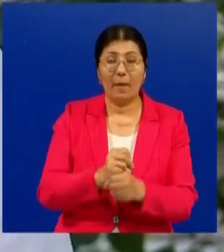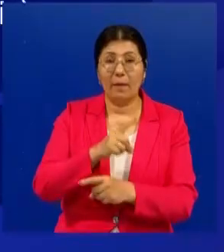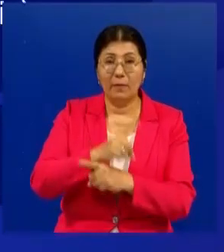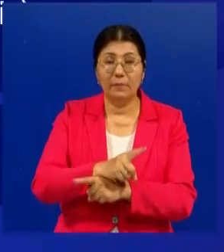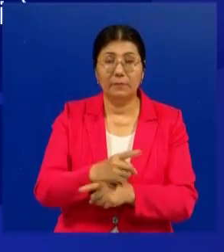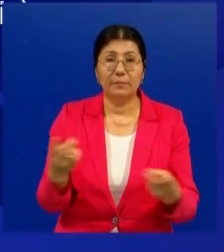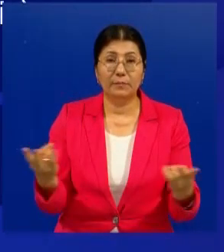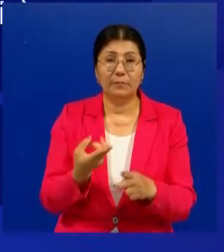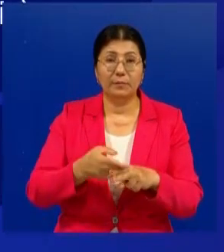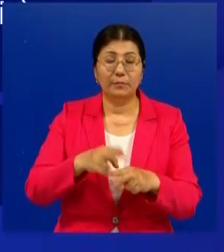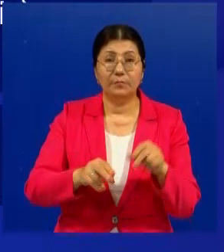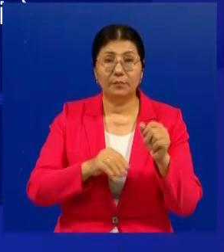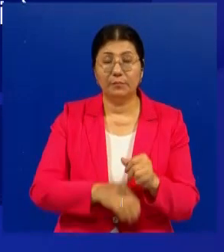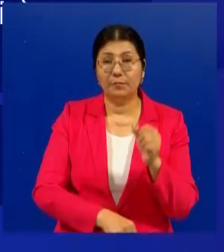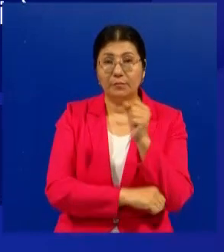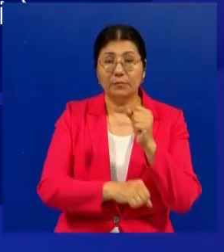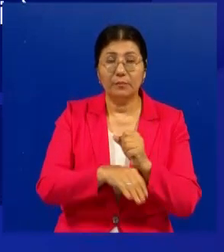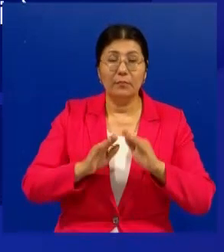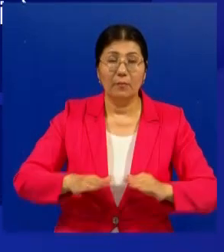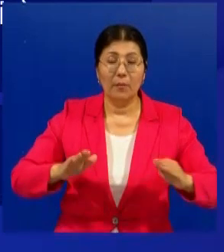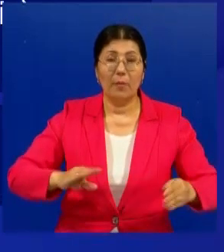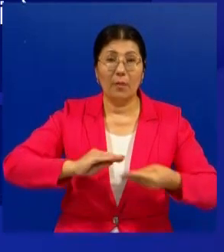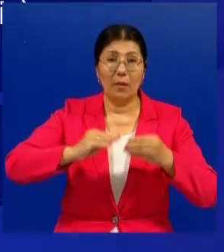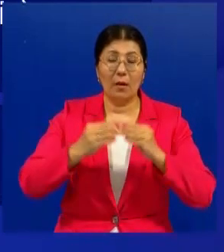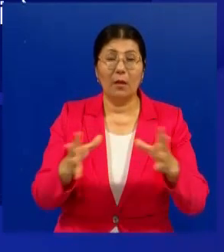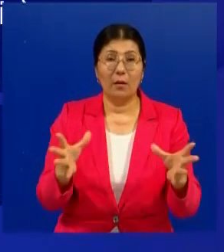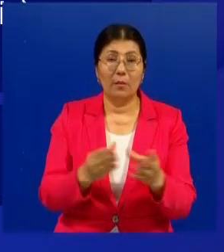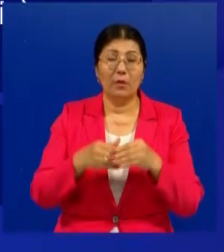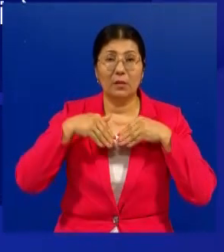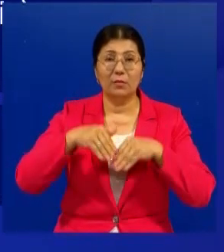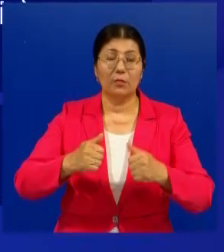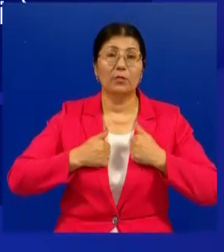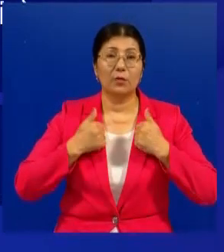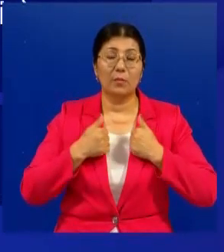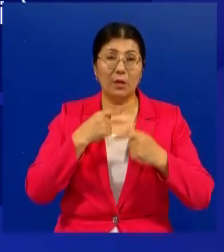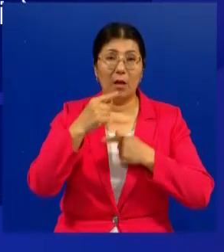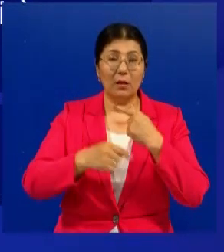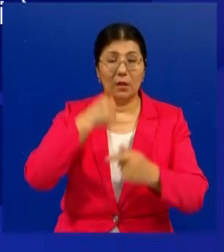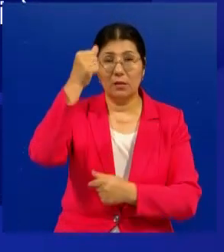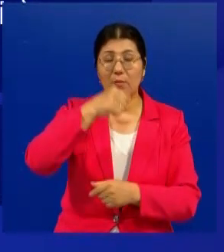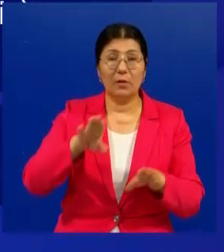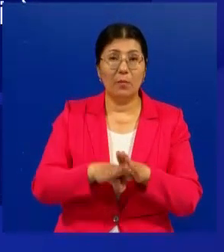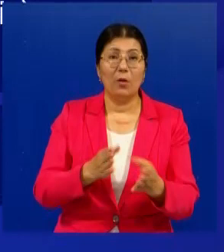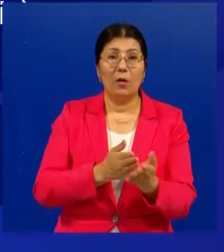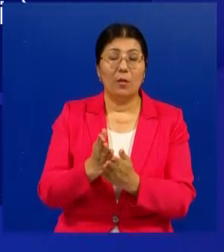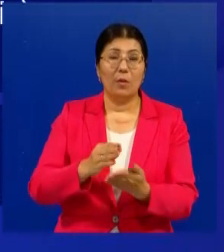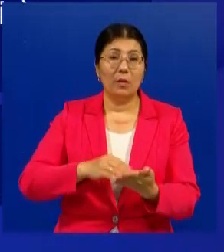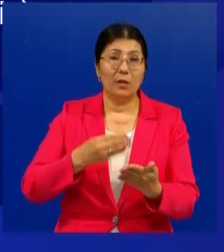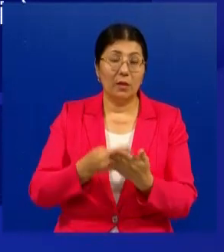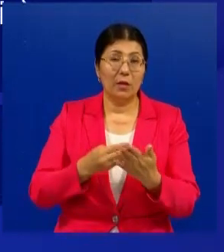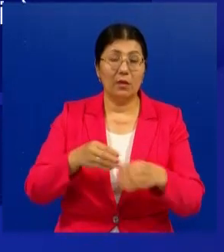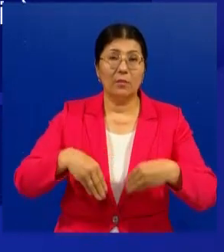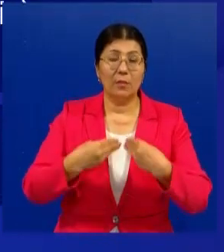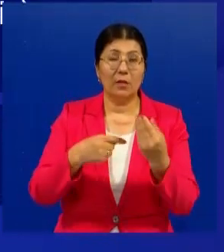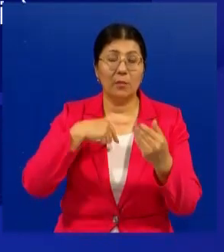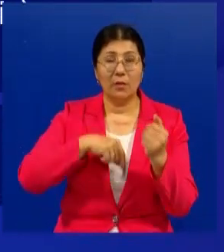керек. Осылайша мамандар балалар арасындағы күрделі мәселені бірлесіп шешуге тырысты. Алдағы жылдары аталған бағытта кеңес беретін психолог